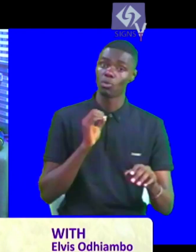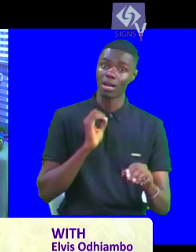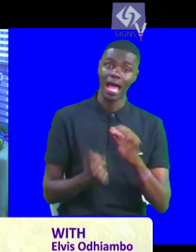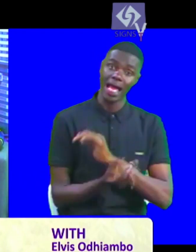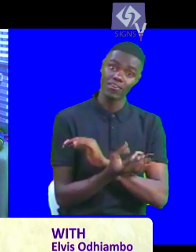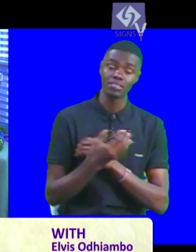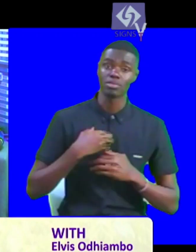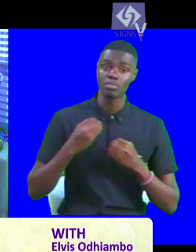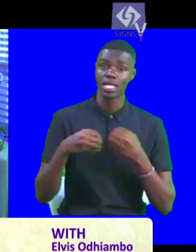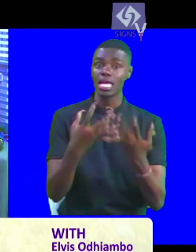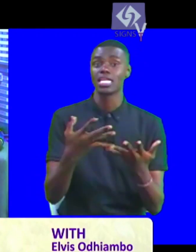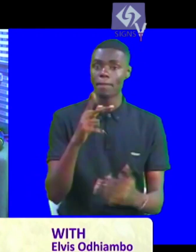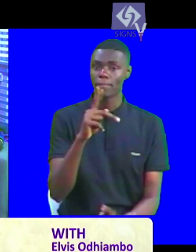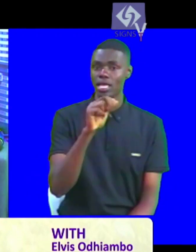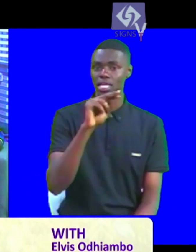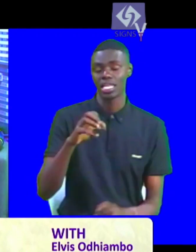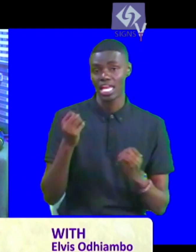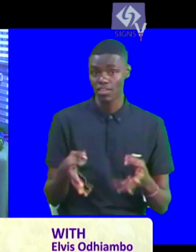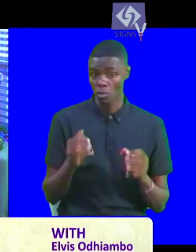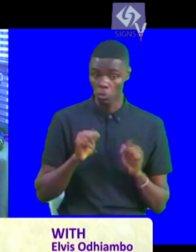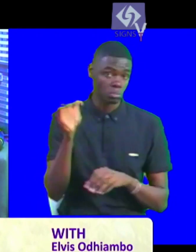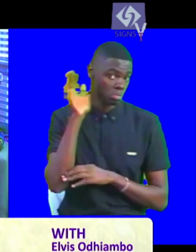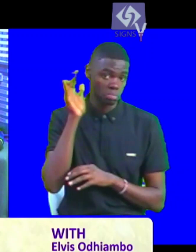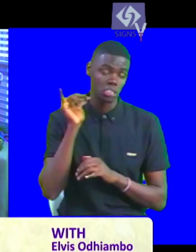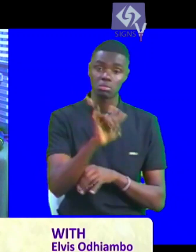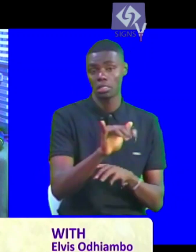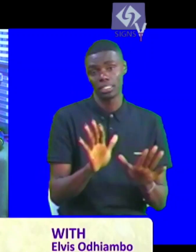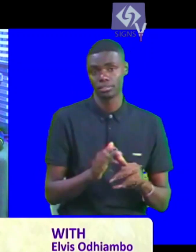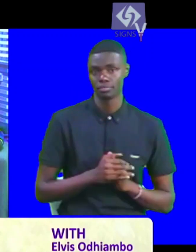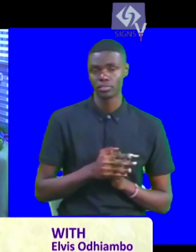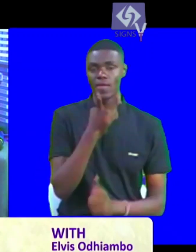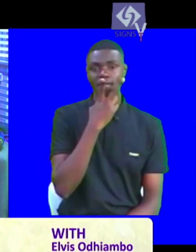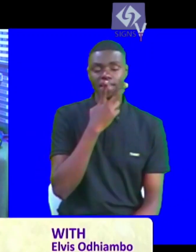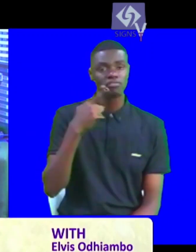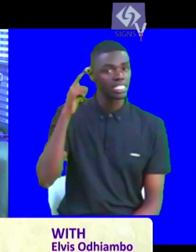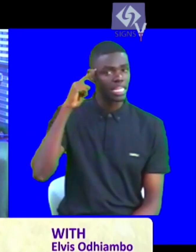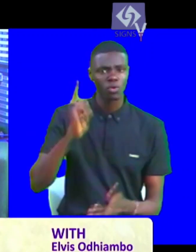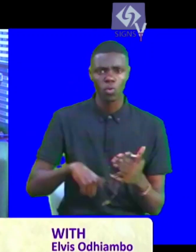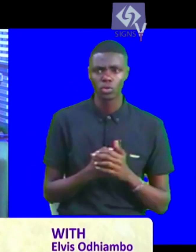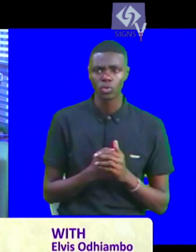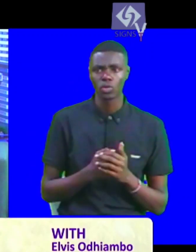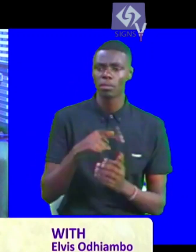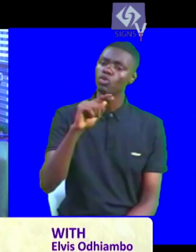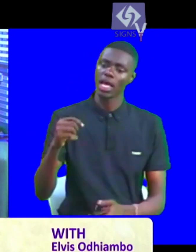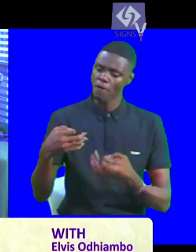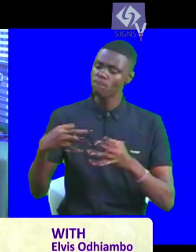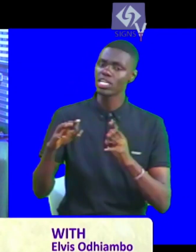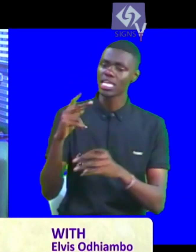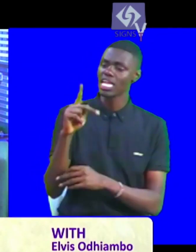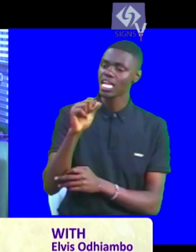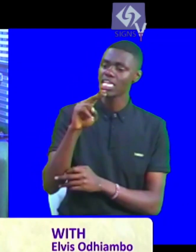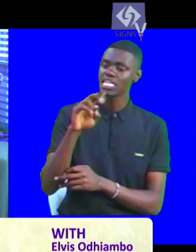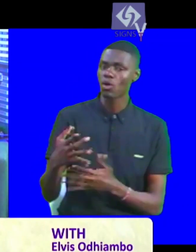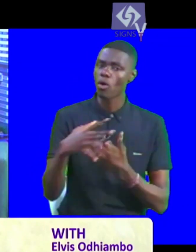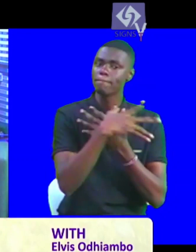So abakie tu hapo. Hiyo ndio advice inaweza pea Kane. Kama anaweza sikia abaki tu hapo. Abaki hapo. Elvis, what do you